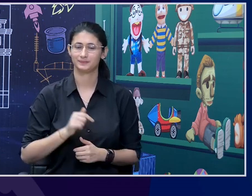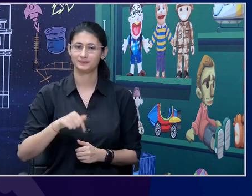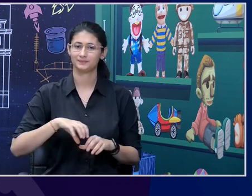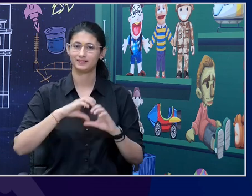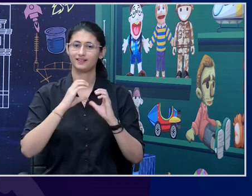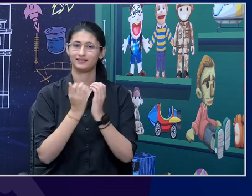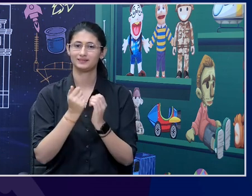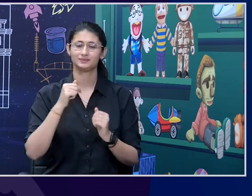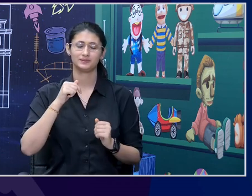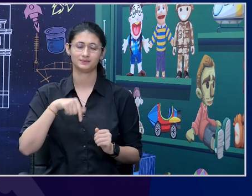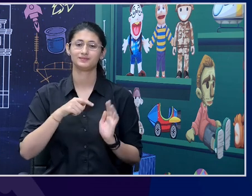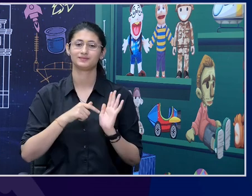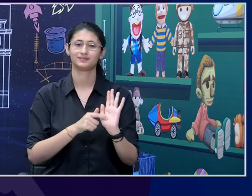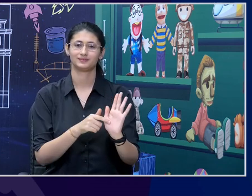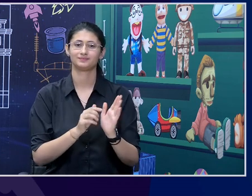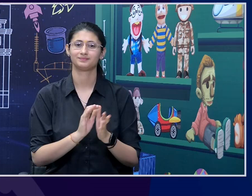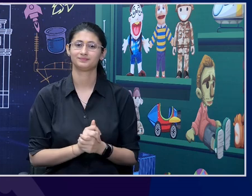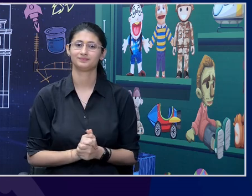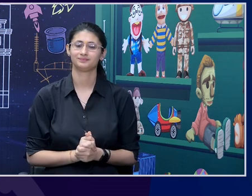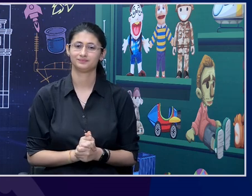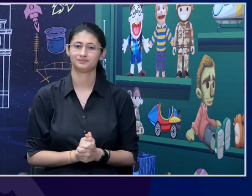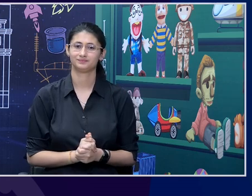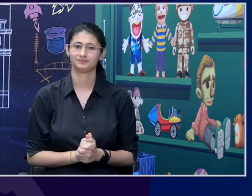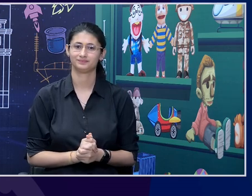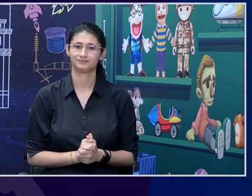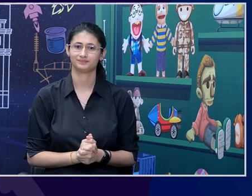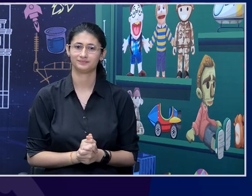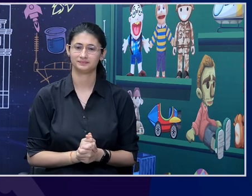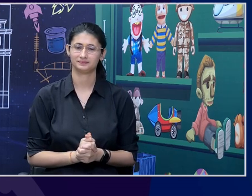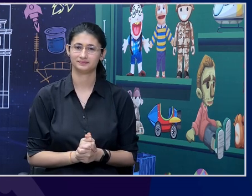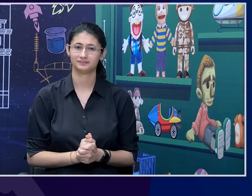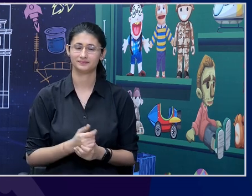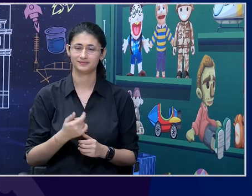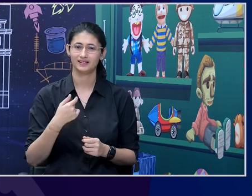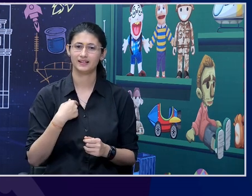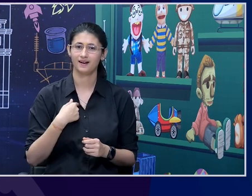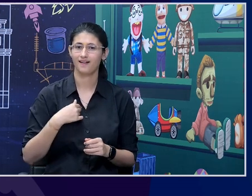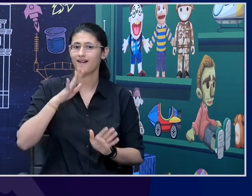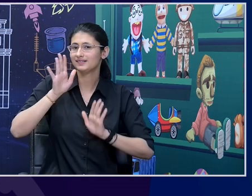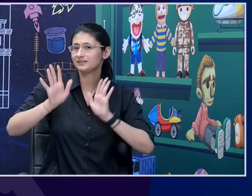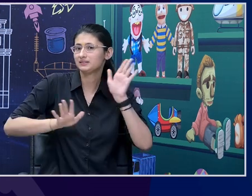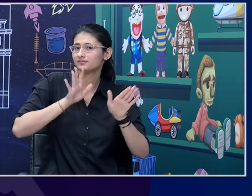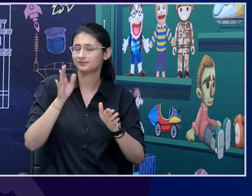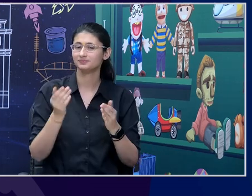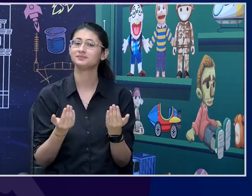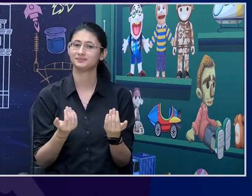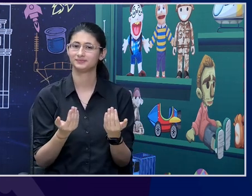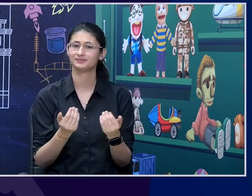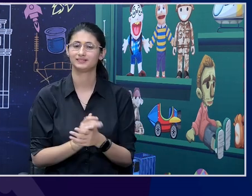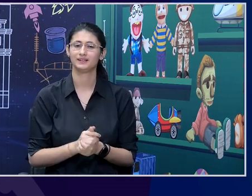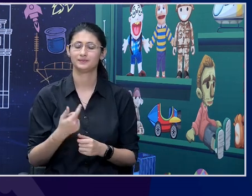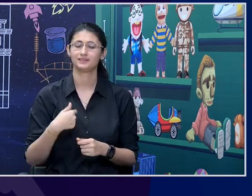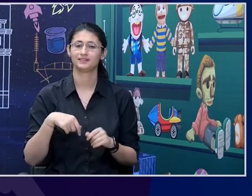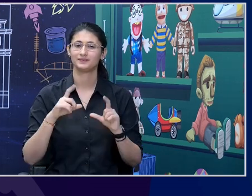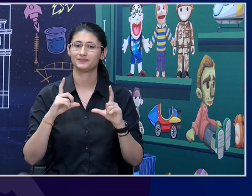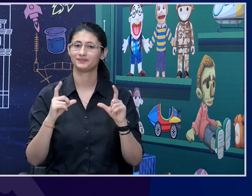बच्चों को दिखाया जा सकता है उसके साथ एक आड़ एक्टिविटी करवाई जा सकती है